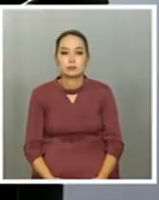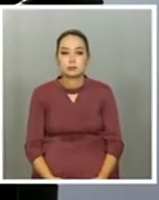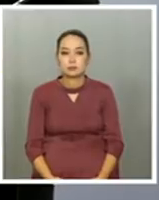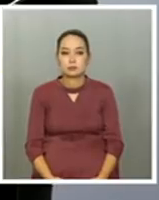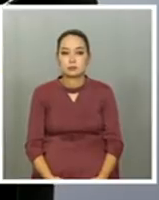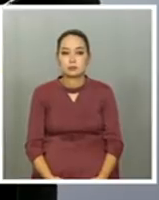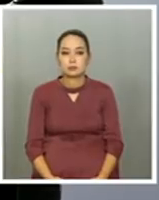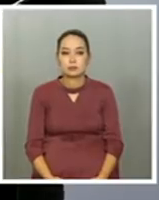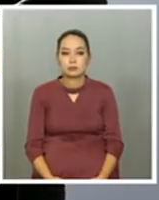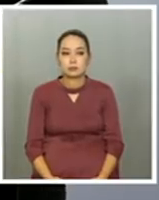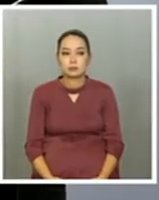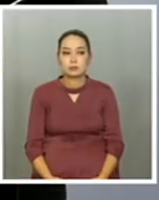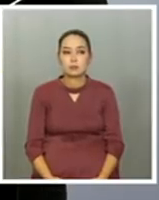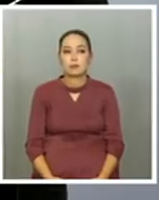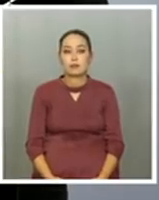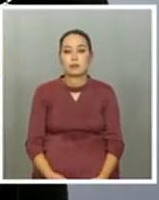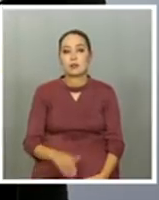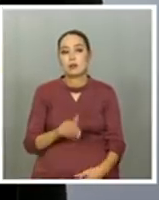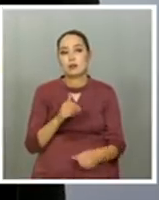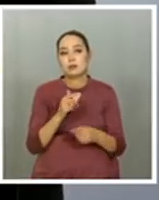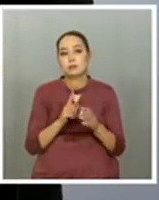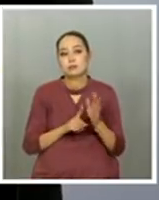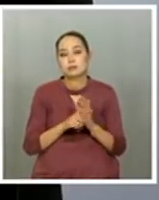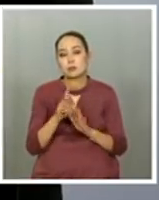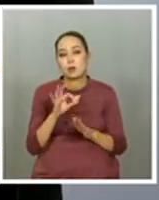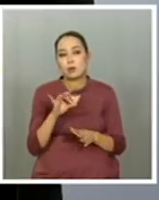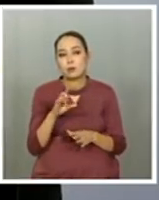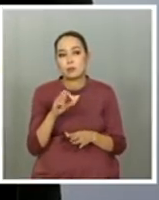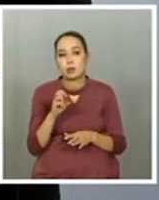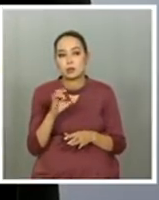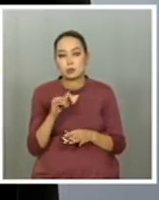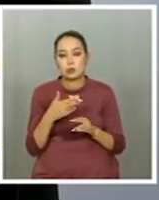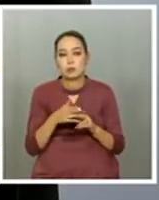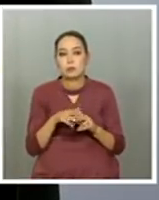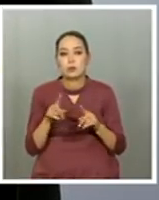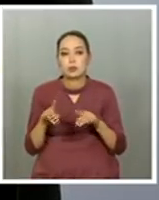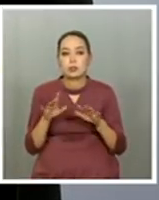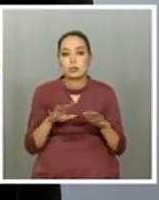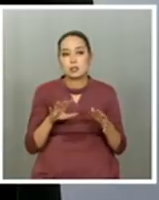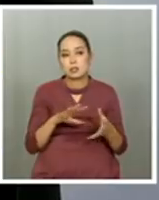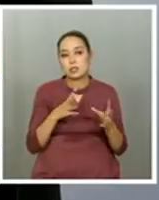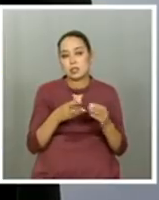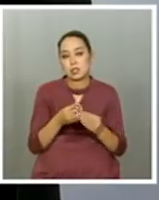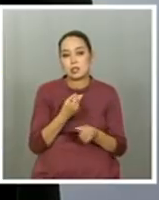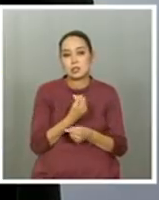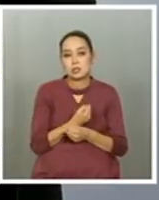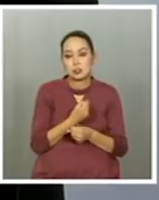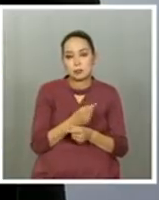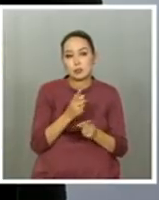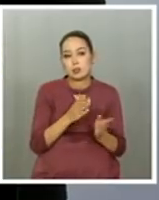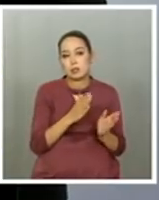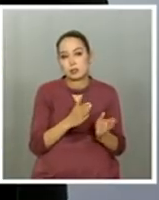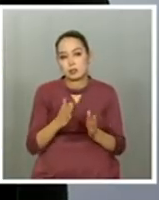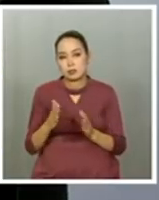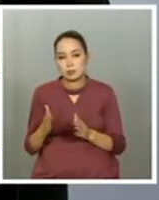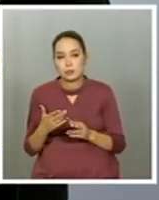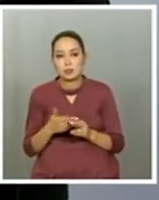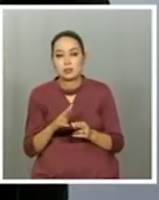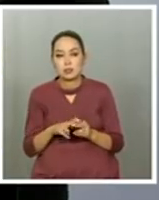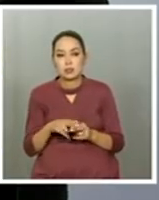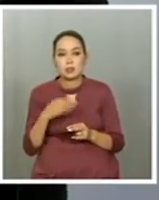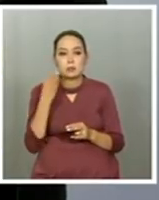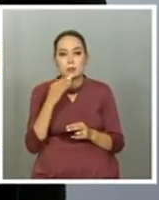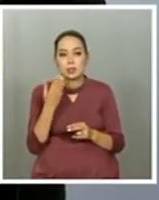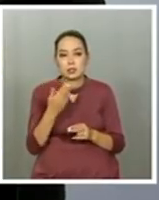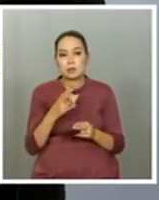Орын басу реакцияларына тоқталайық. Гомологты қатарда жалпы спирттер қатар көбеген сайын белсенді